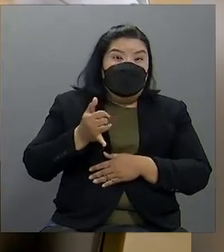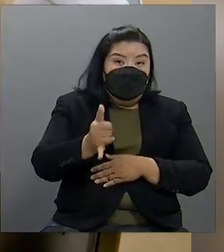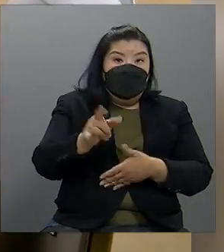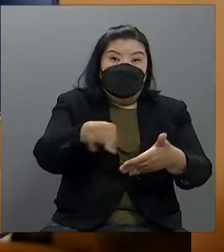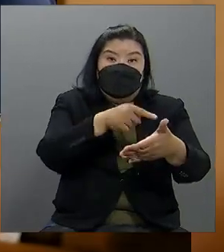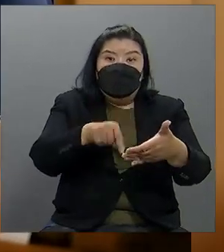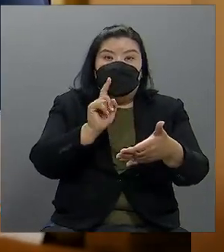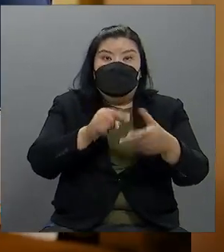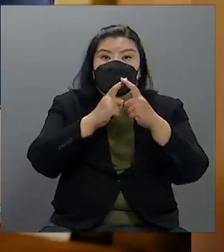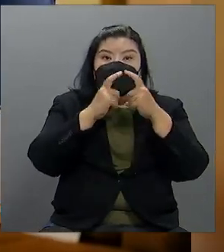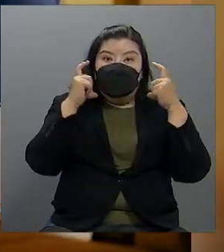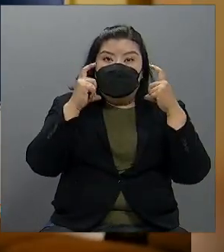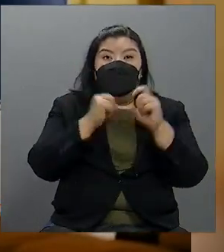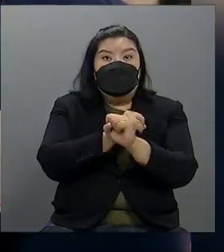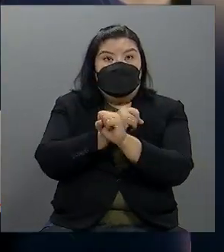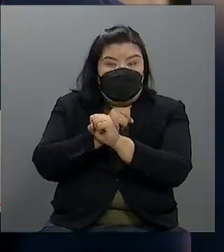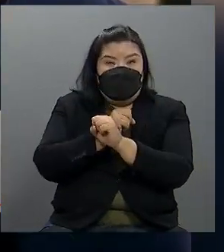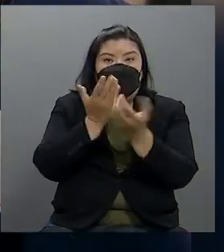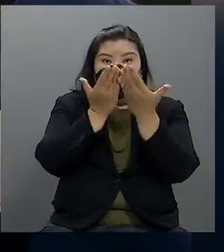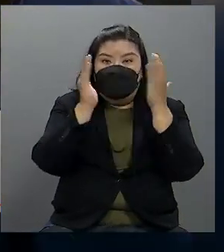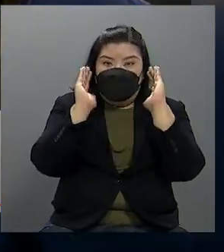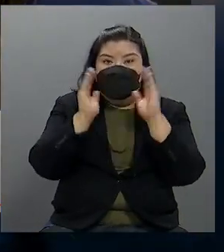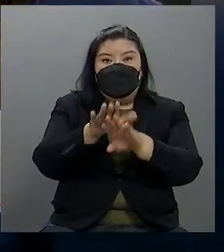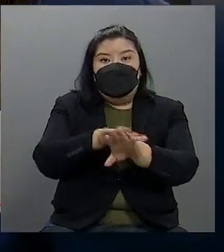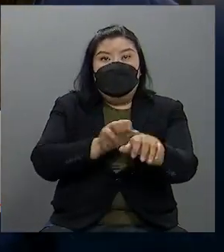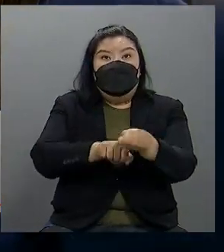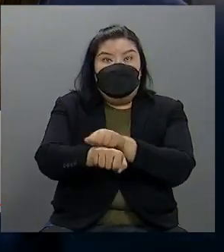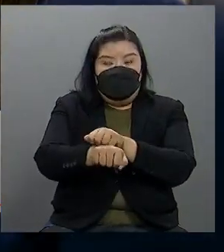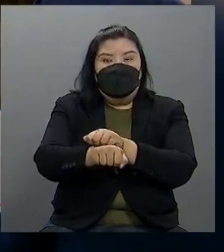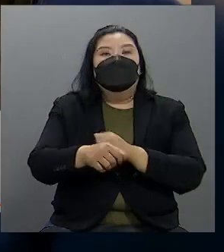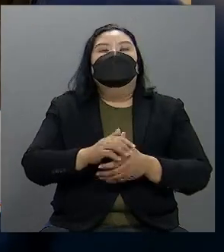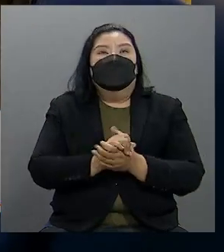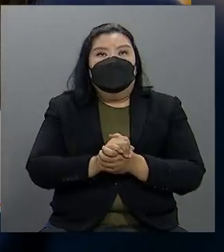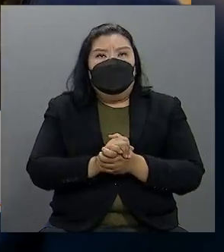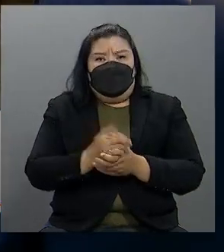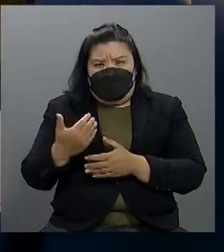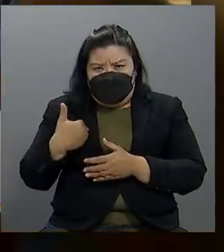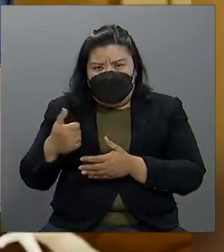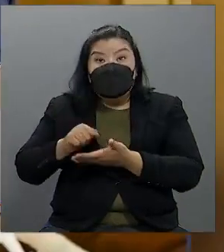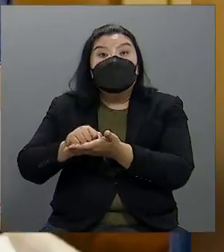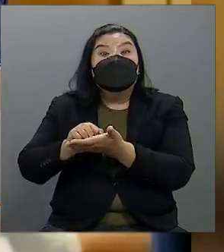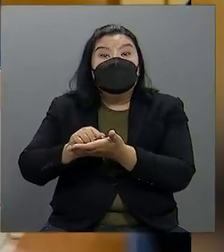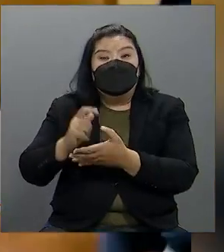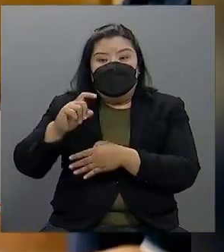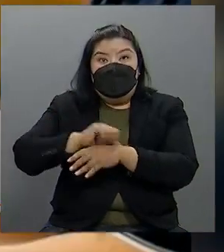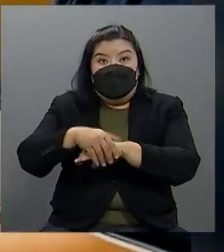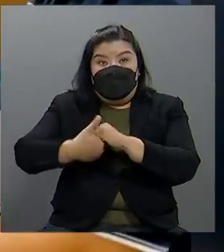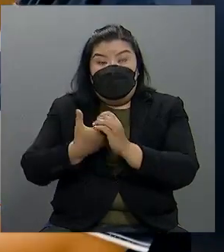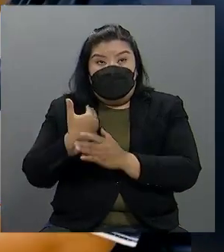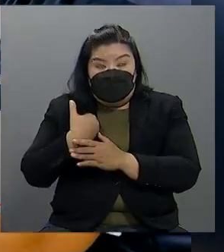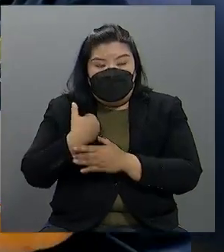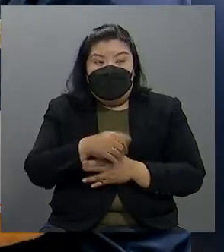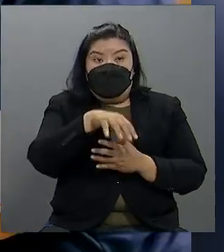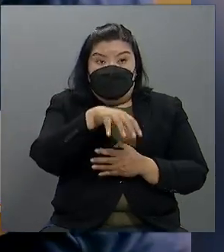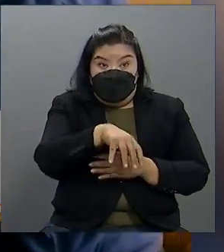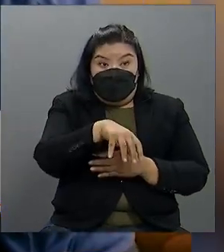อนามัยเฟสชิลและถุงมือตลอดเวลาสำหรับเจ้าหน้าที่นะครับจะมีจุดบริการเจลแอลกอฮอล์ล้างมือจัดพื้นที่ให้มีการเว้นระยะห่างอย่